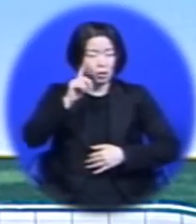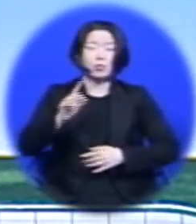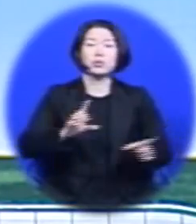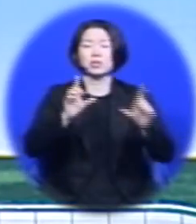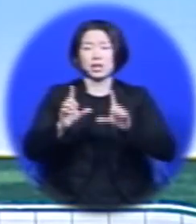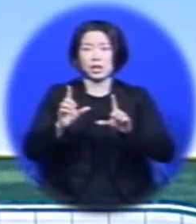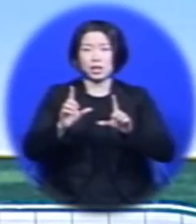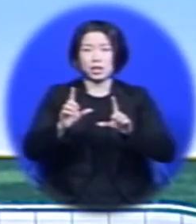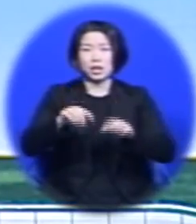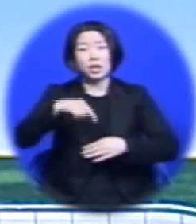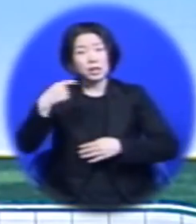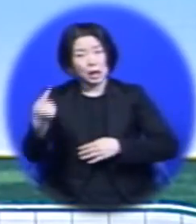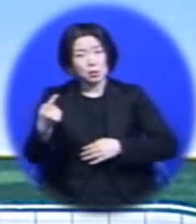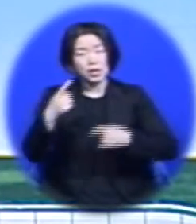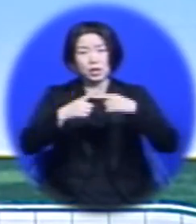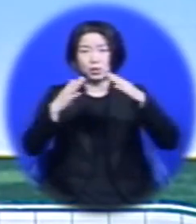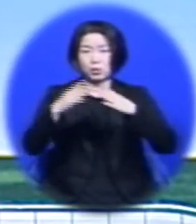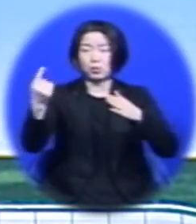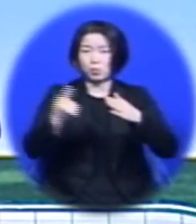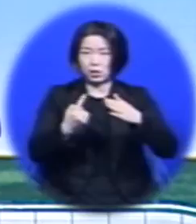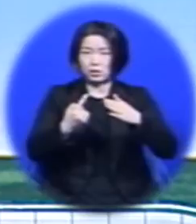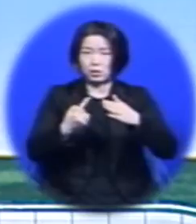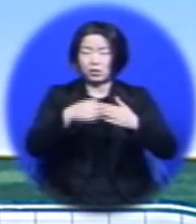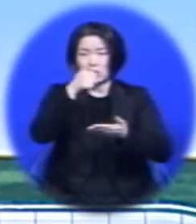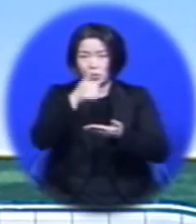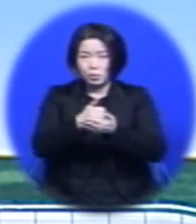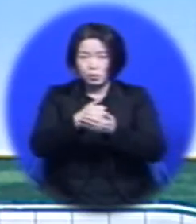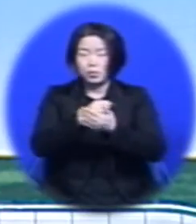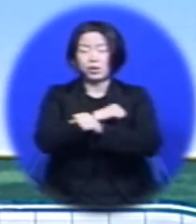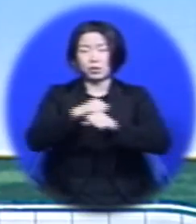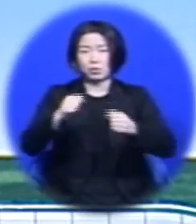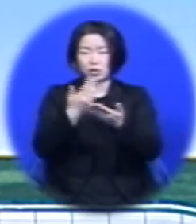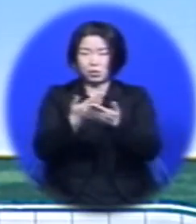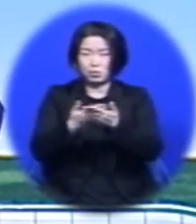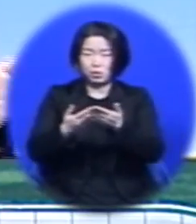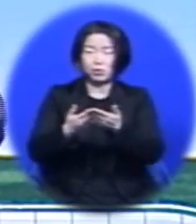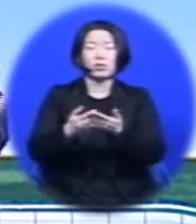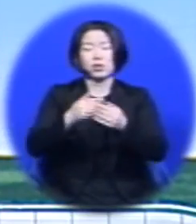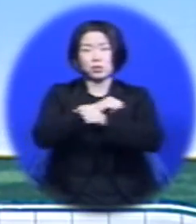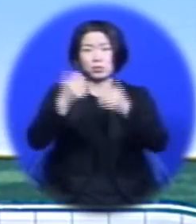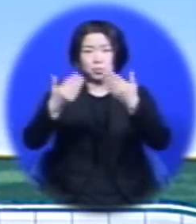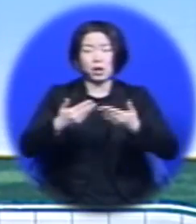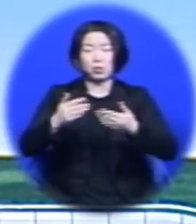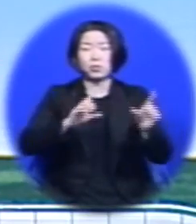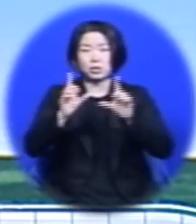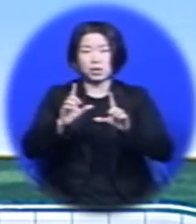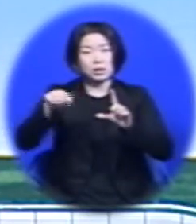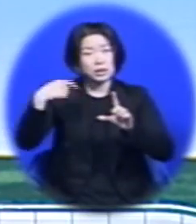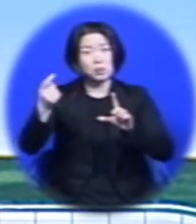용서해 주세요 하고 영서 받았음을 믿습니다 그리고 또 죄짓고 도 살리라 이렇게